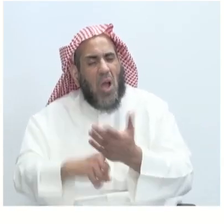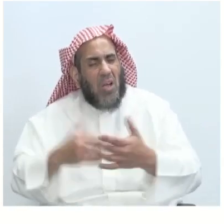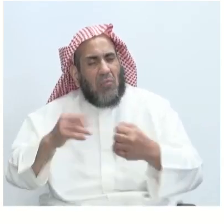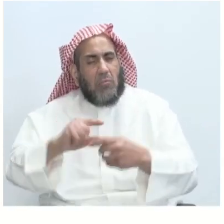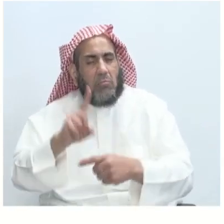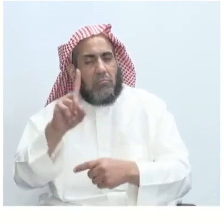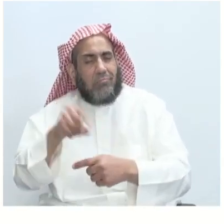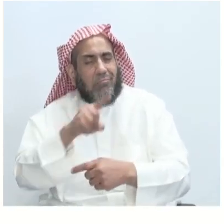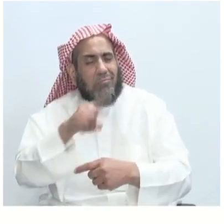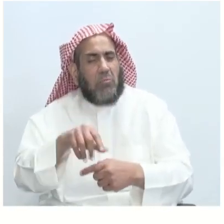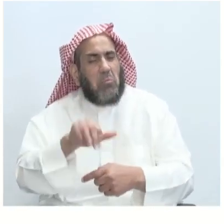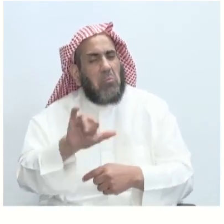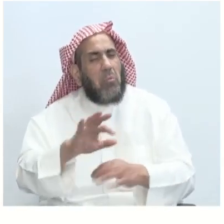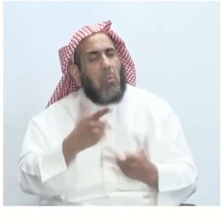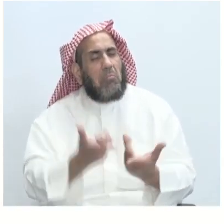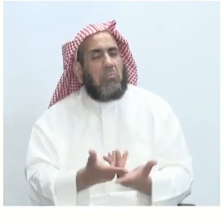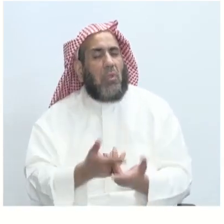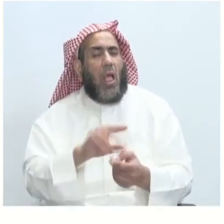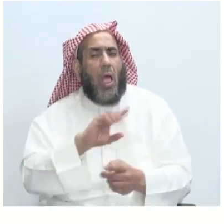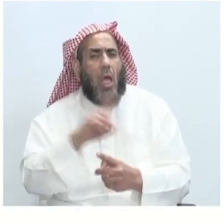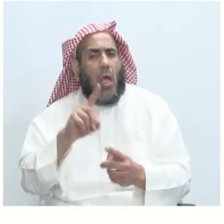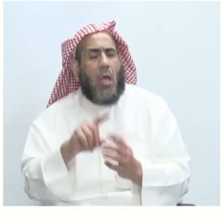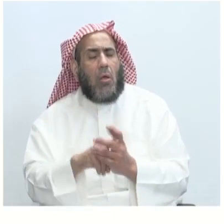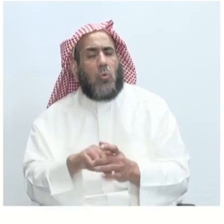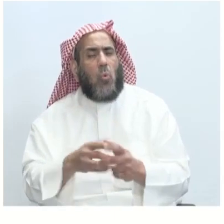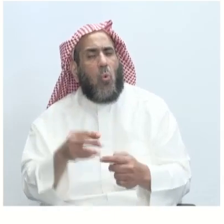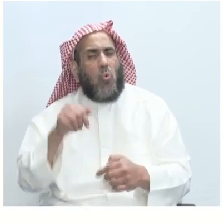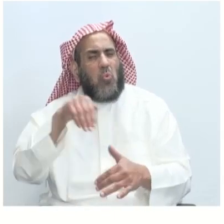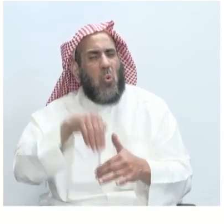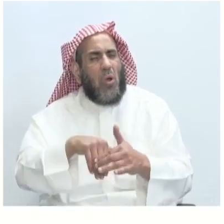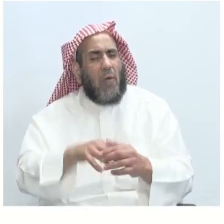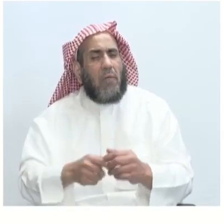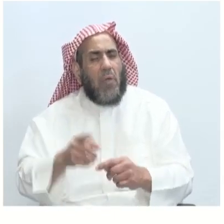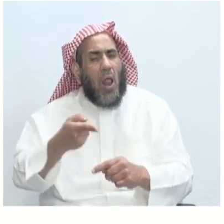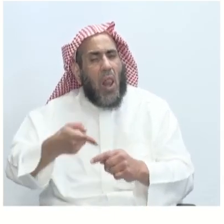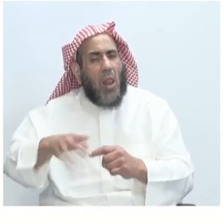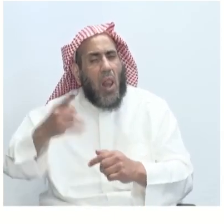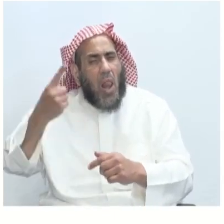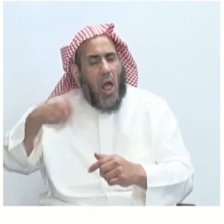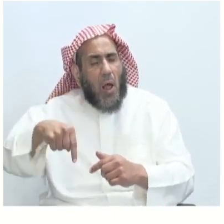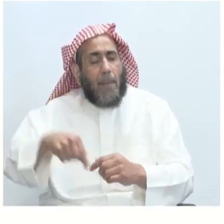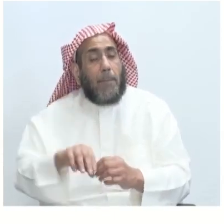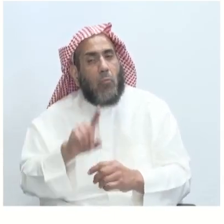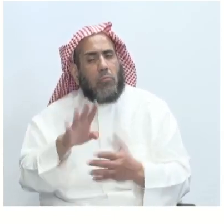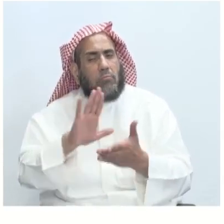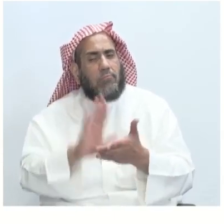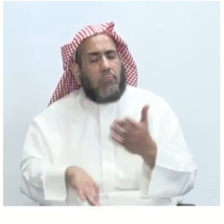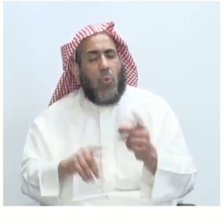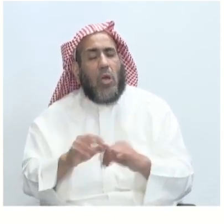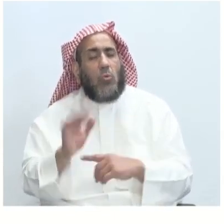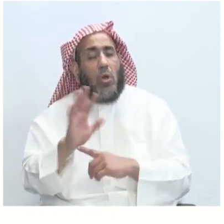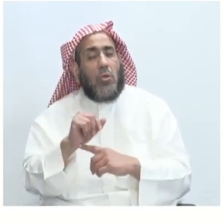بصوره خاطئه وصوره توقعه في المحظور وهذا قد